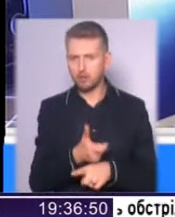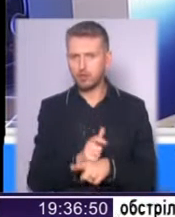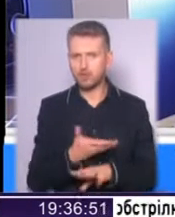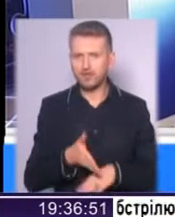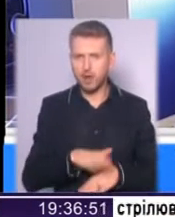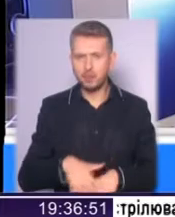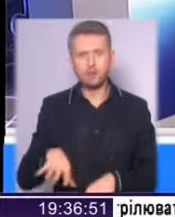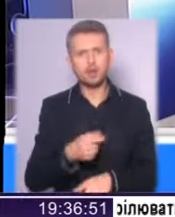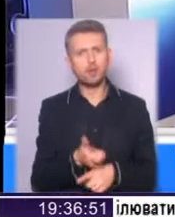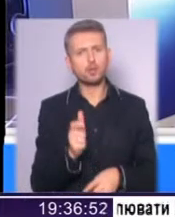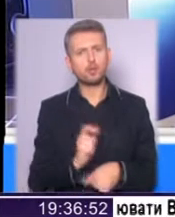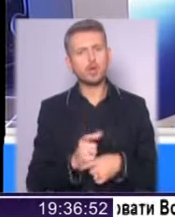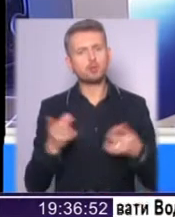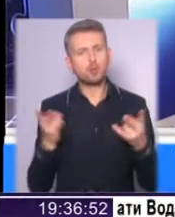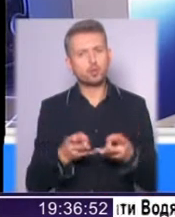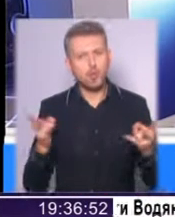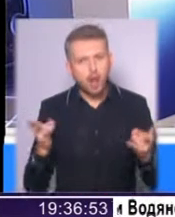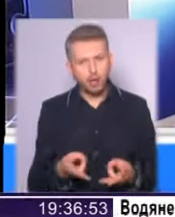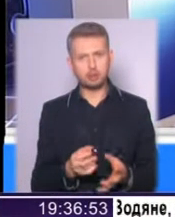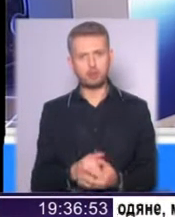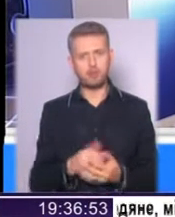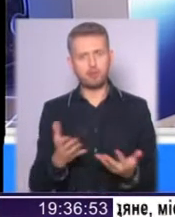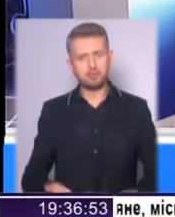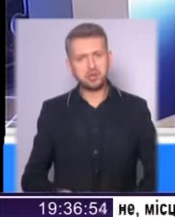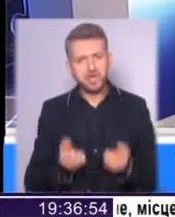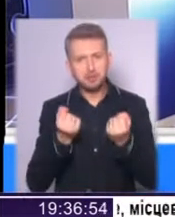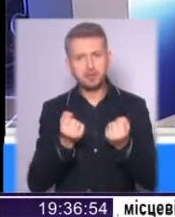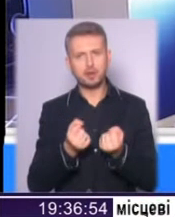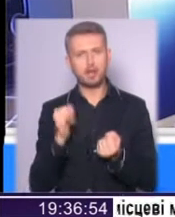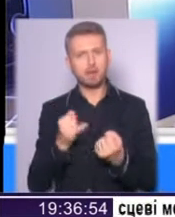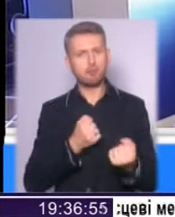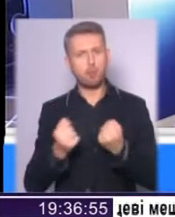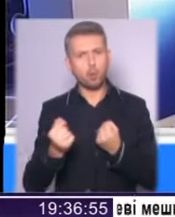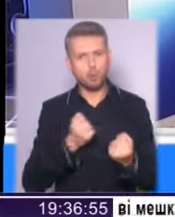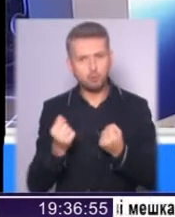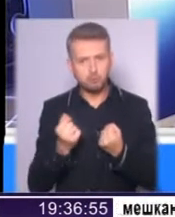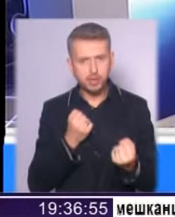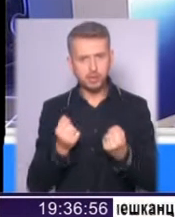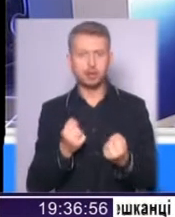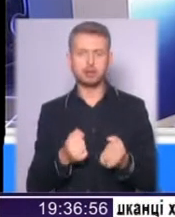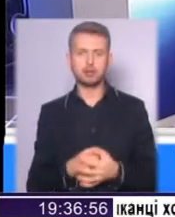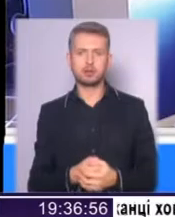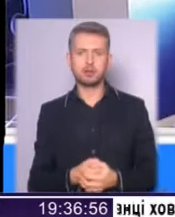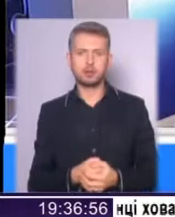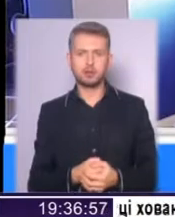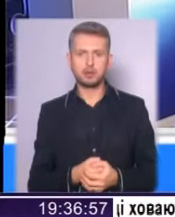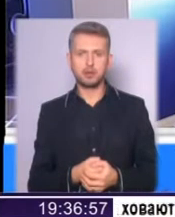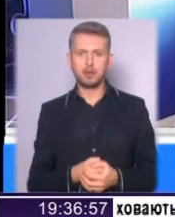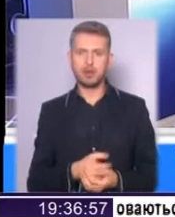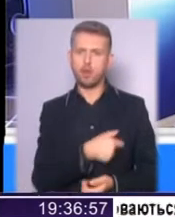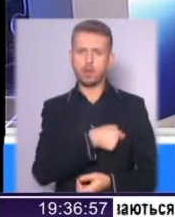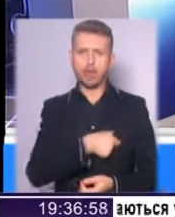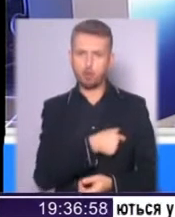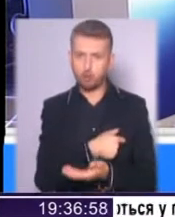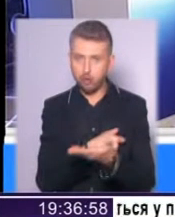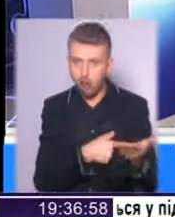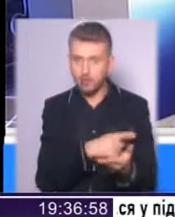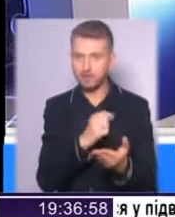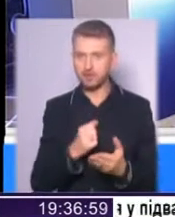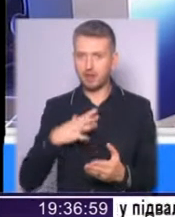було 17 мільярдів. Давайте слухати глядачів ще. Добрий вечір вам. Добрий вечір. Говоріть. Справді всім